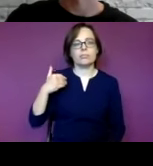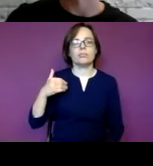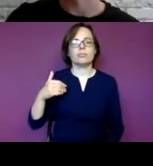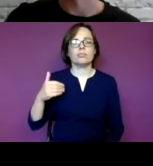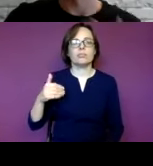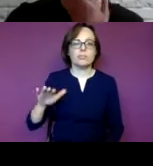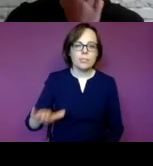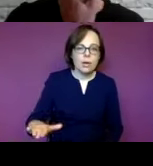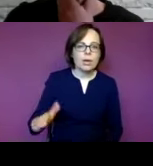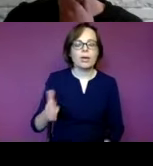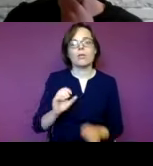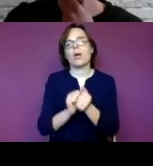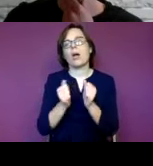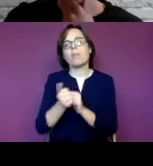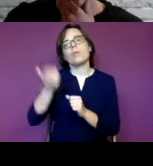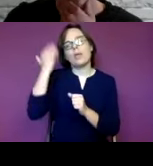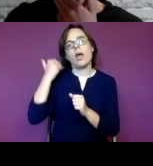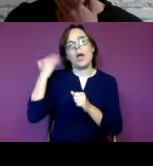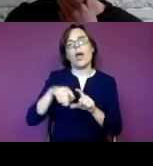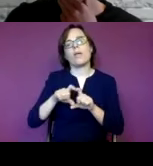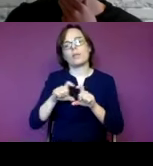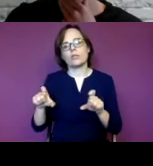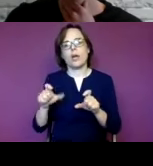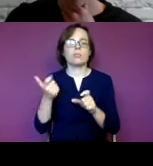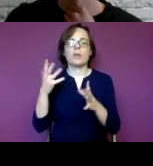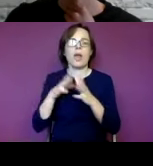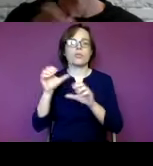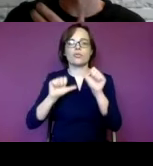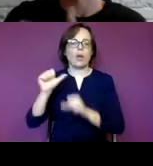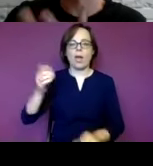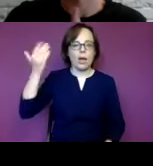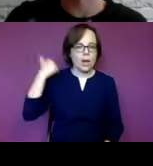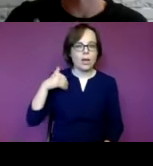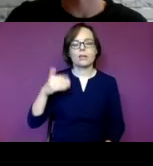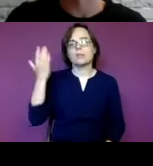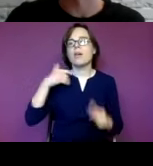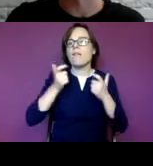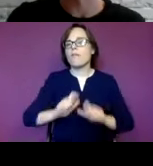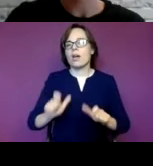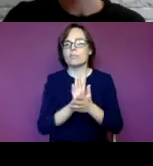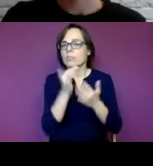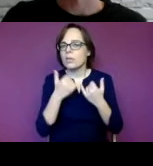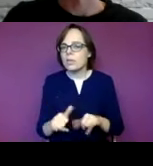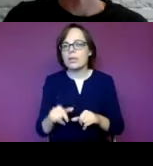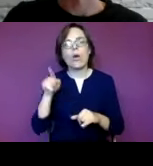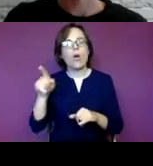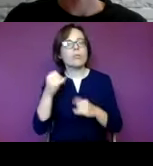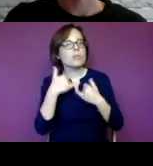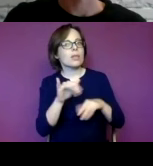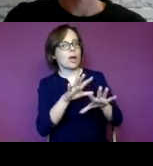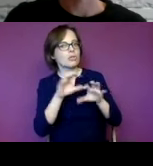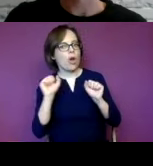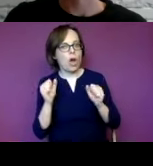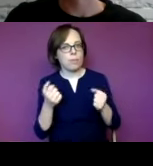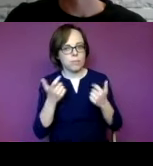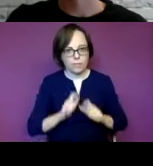dzieciństwa, czy czasów sprzed paru dziesięciu lat, gdy ta wieś była inna i ich doświadczenie wsi było inne. Ale